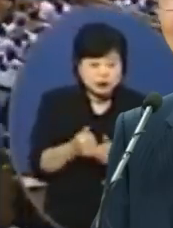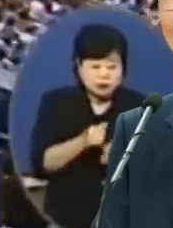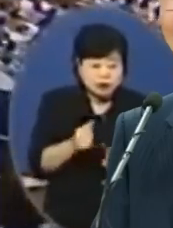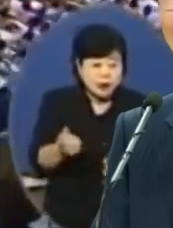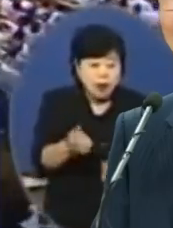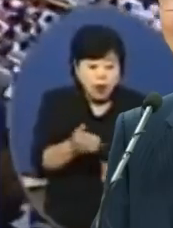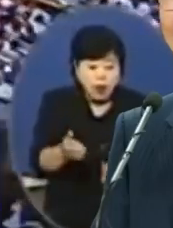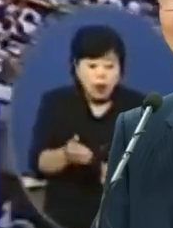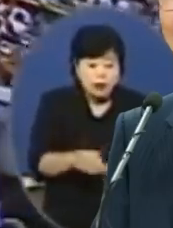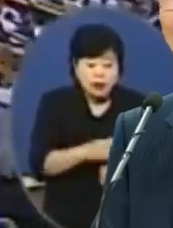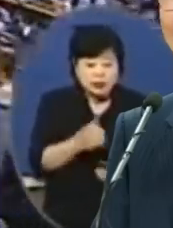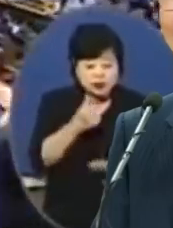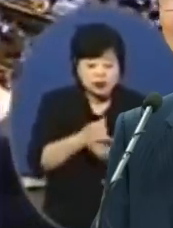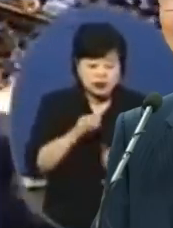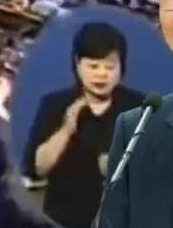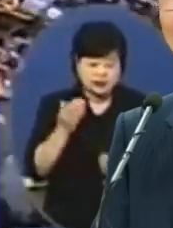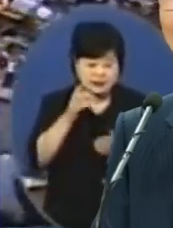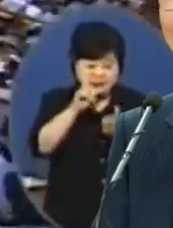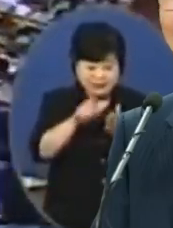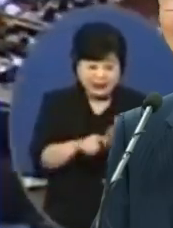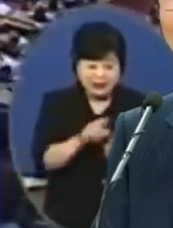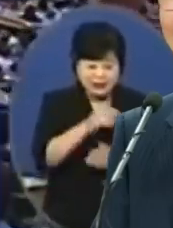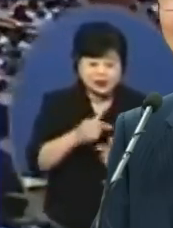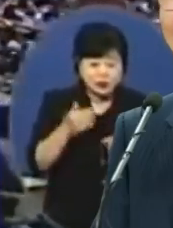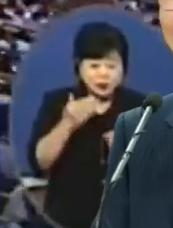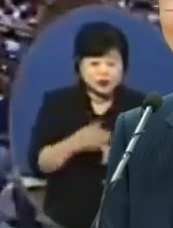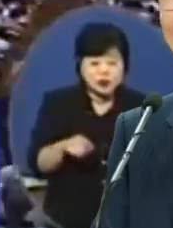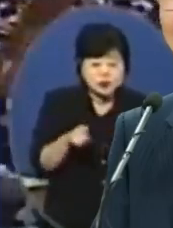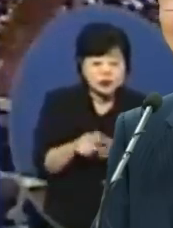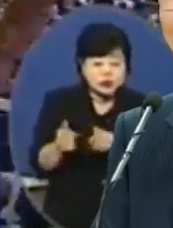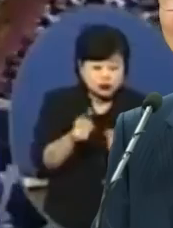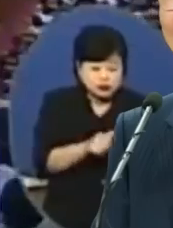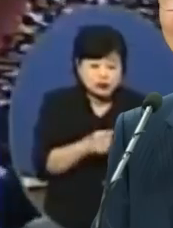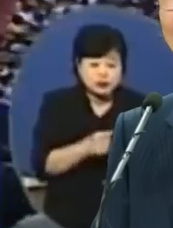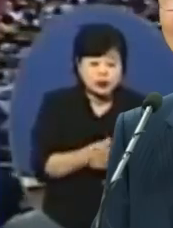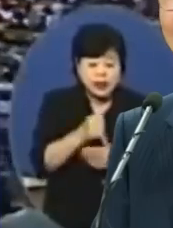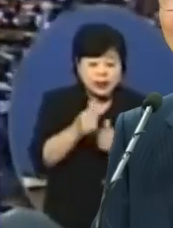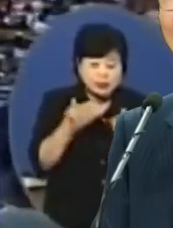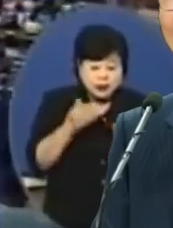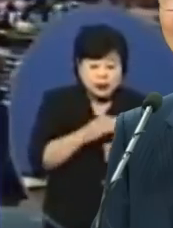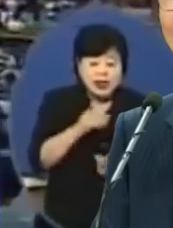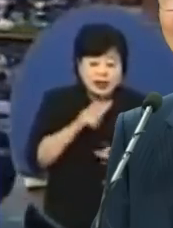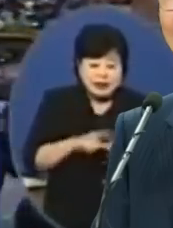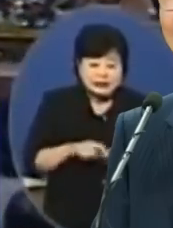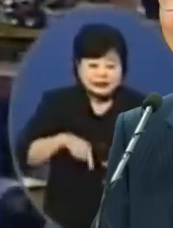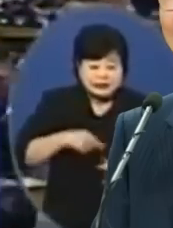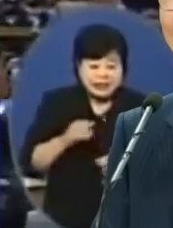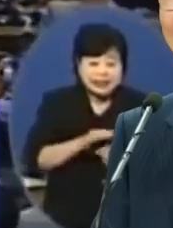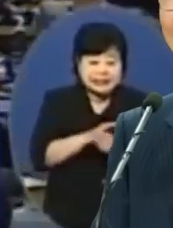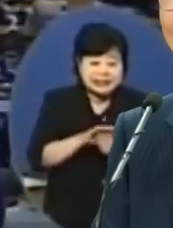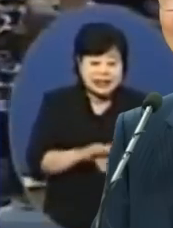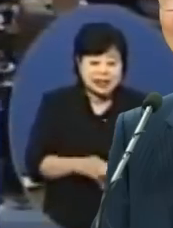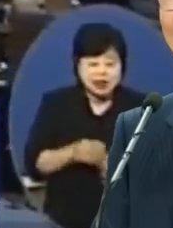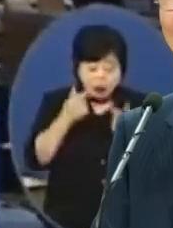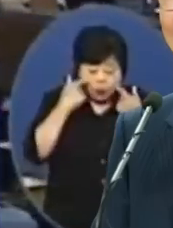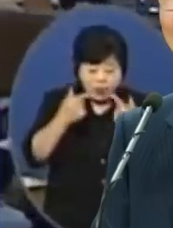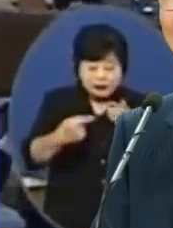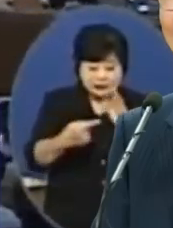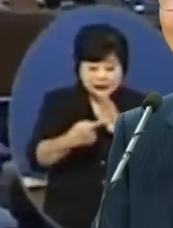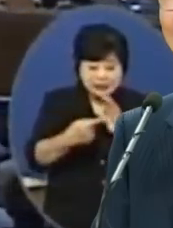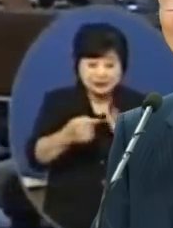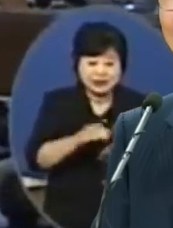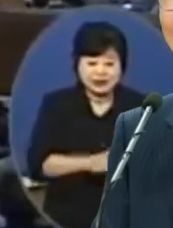호흡이거니와, 우리가 아직 죄인 되었을 때 그리스도께서 우리를 위하여 죽으심으로 하나님께서 우리에 대한 자기의 사랑을